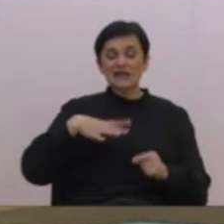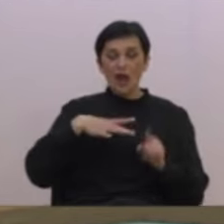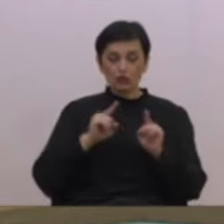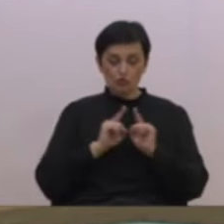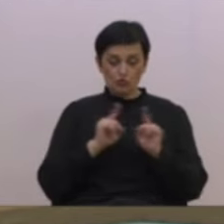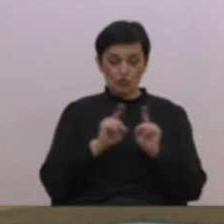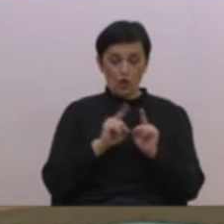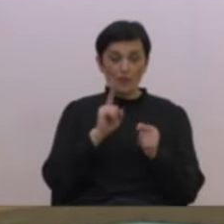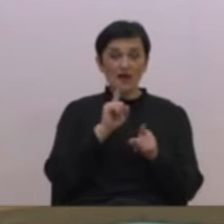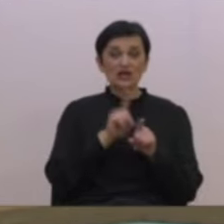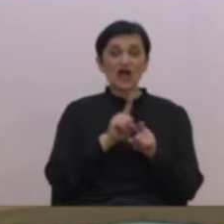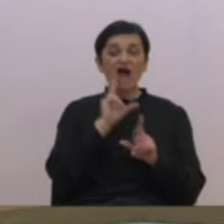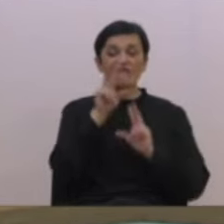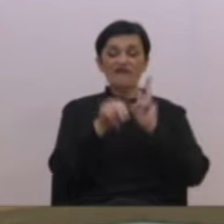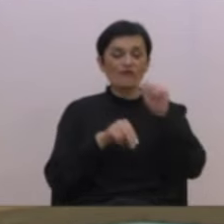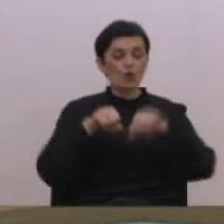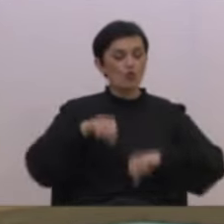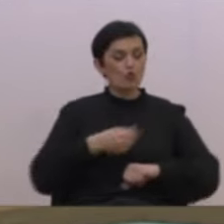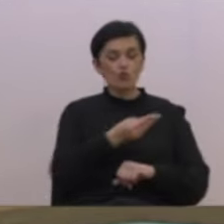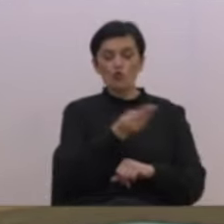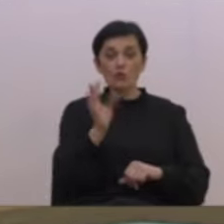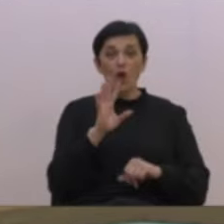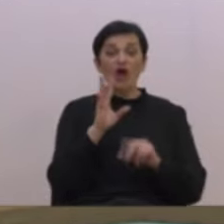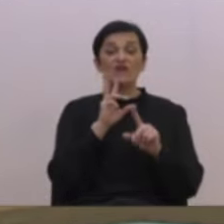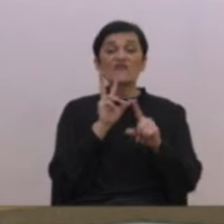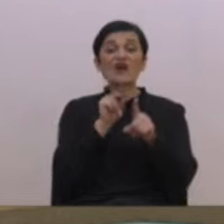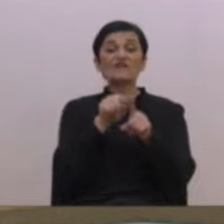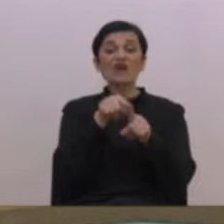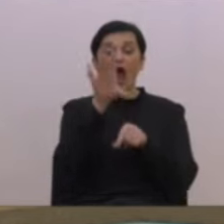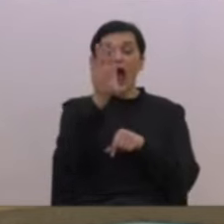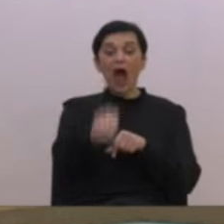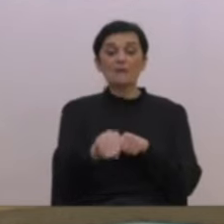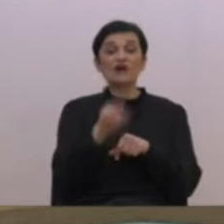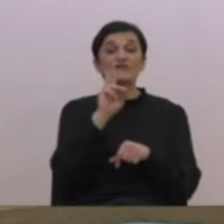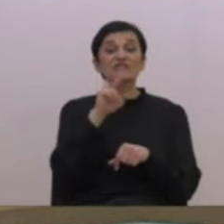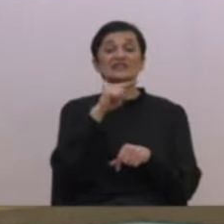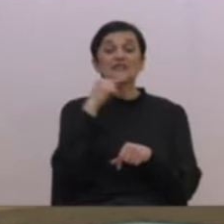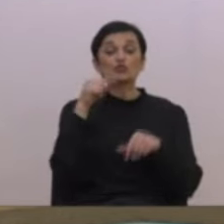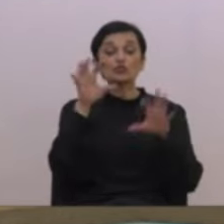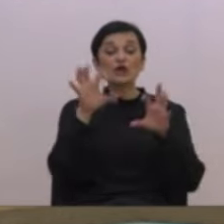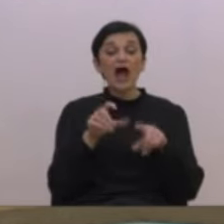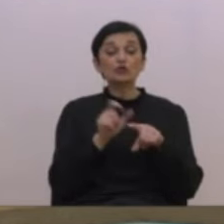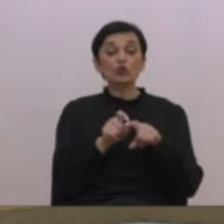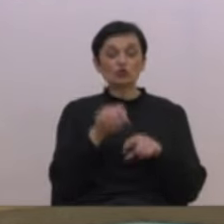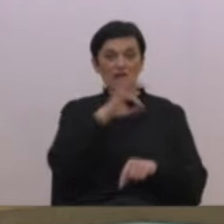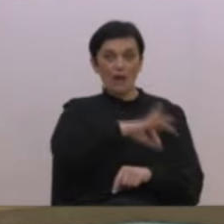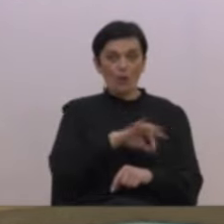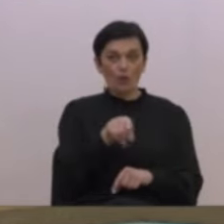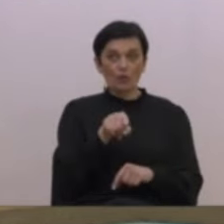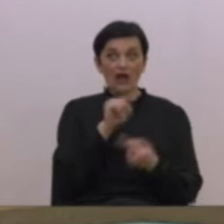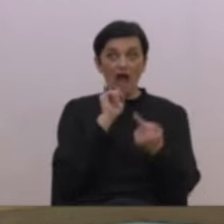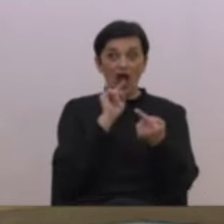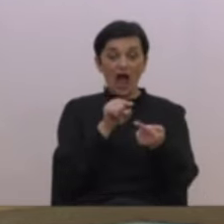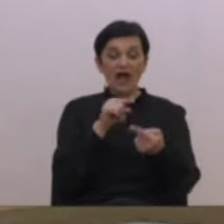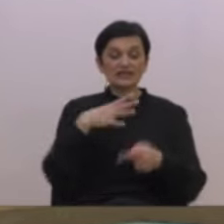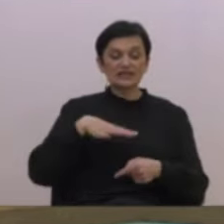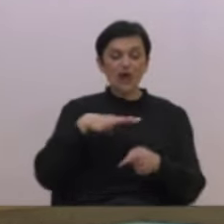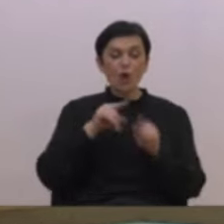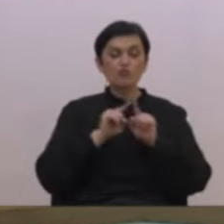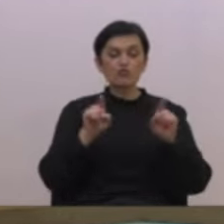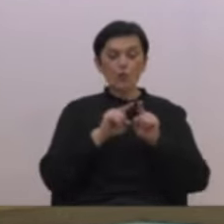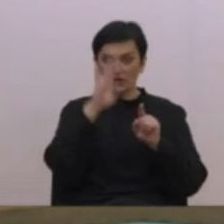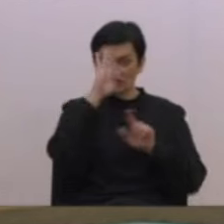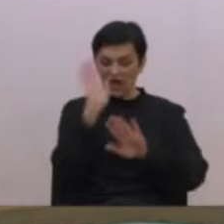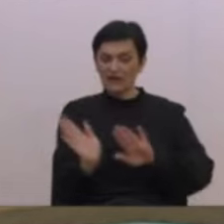ამ ძახილის უფლებას არ მოგცეთ. ყველასთან გავთიშავ მიკროფონს, ვინც რუსულ განონს გამოიყენებს ისე. ანტიქართულ პროპაგანდას დაანებეთ